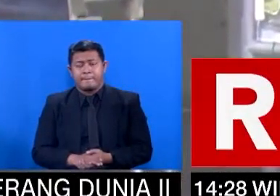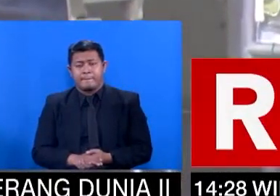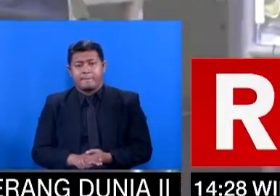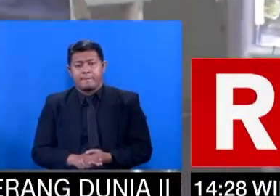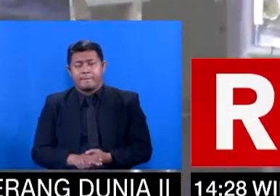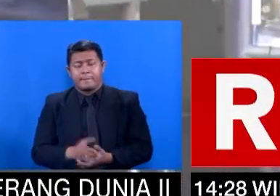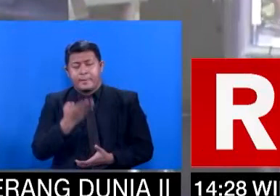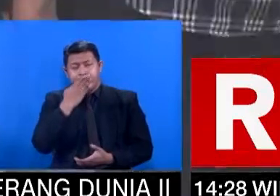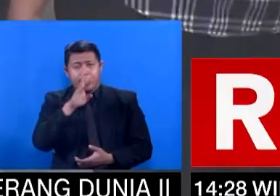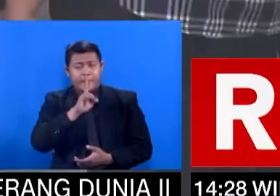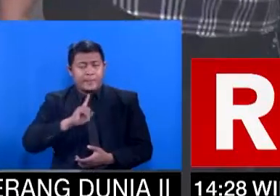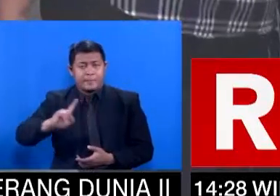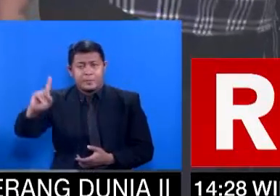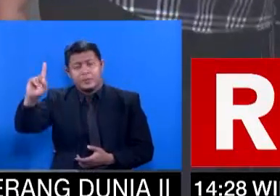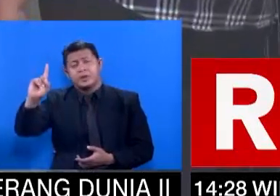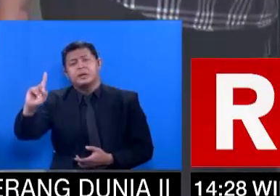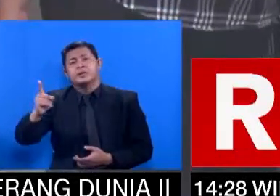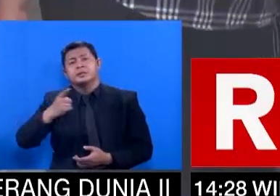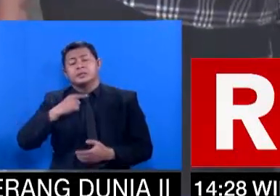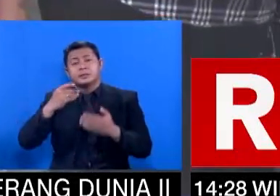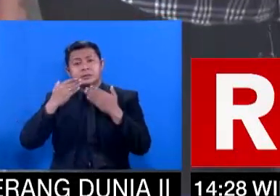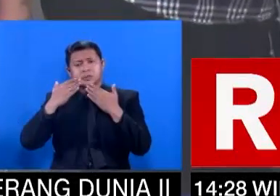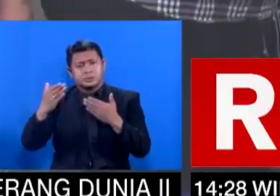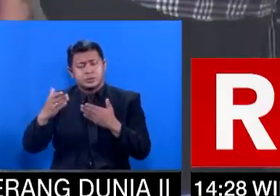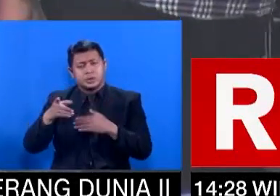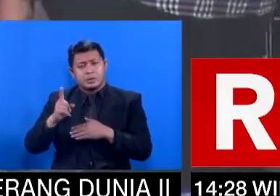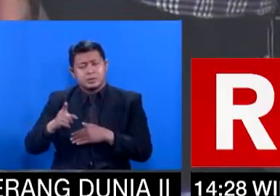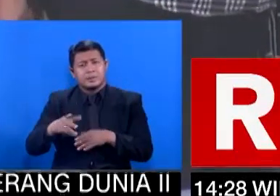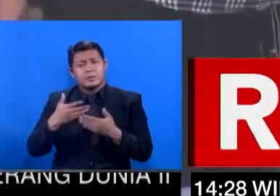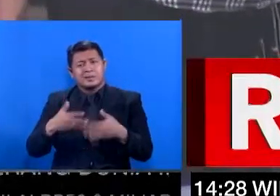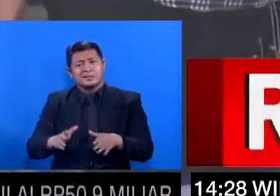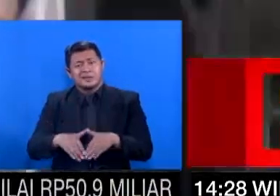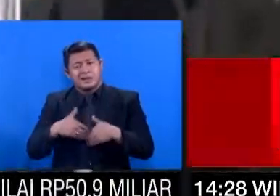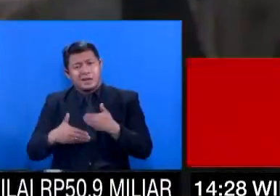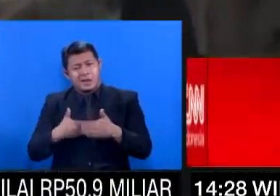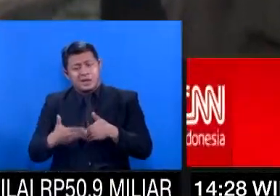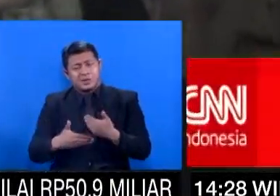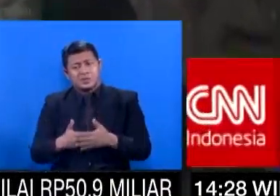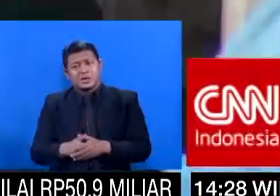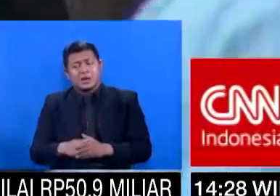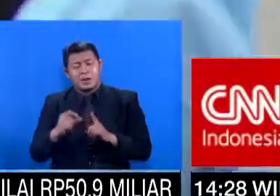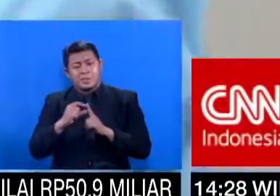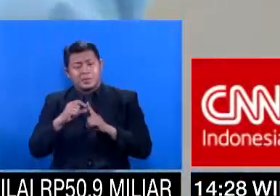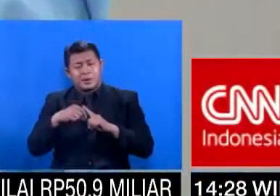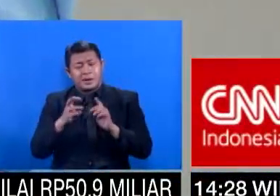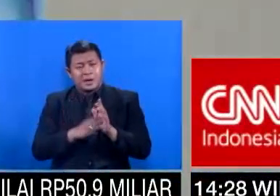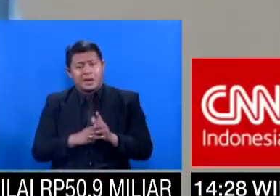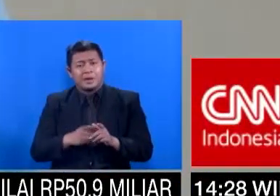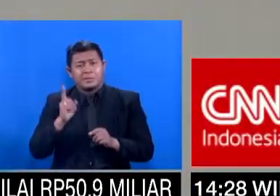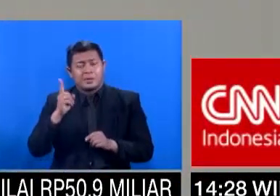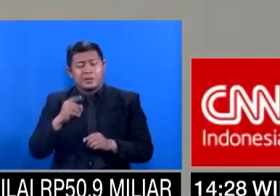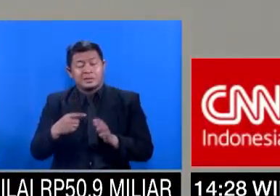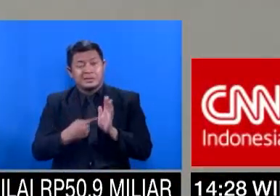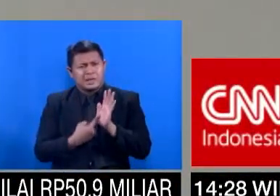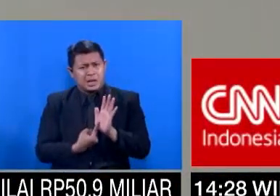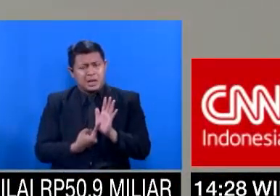Namun, alhamdulillah, kita patut bersyukur setelah dilaksanakan PPKM darurat,